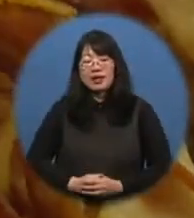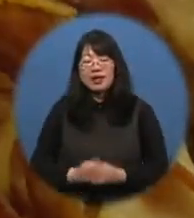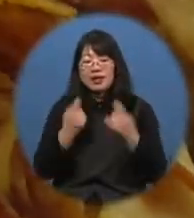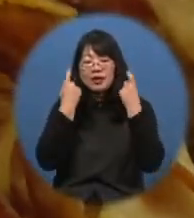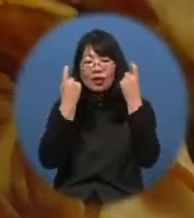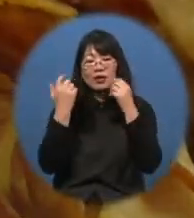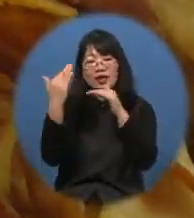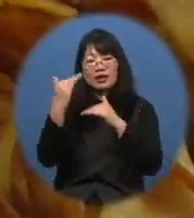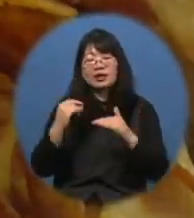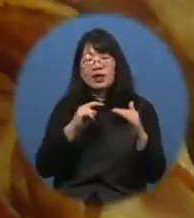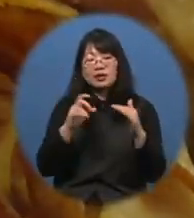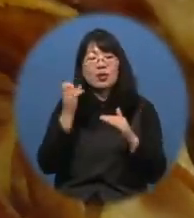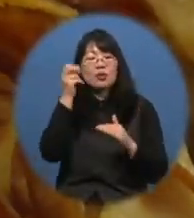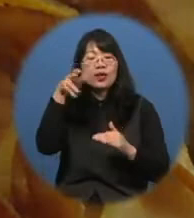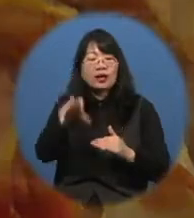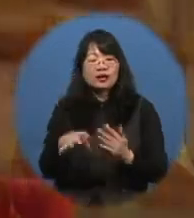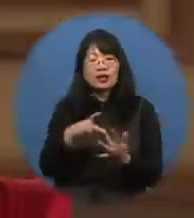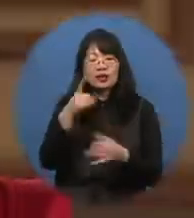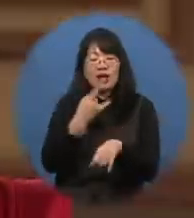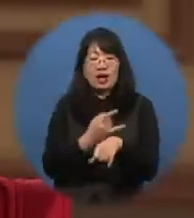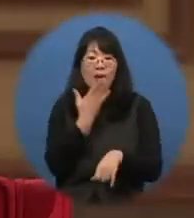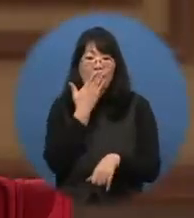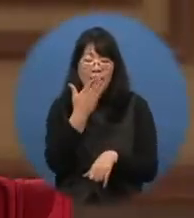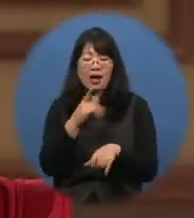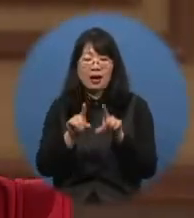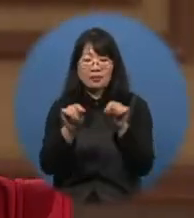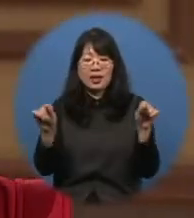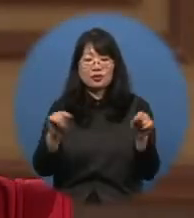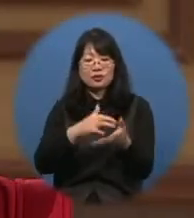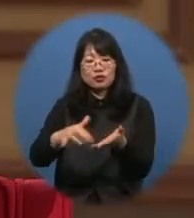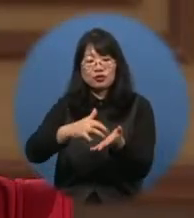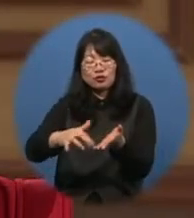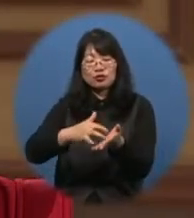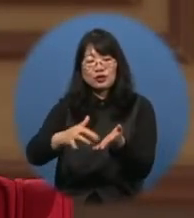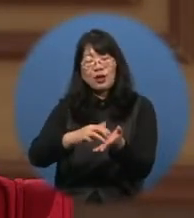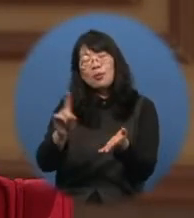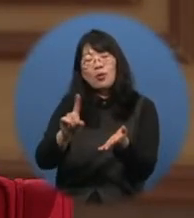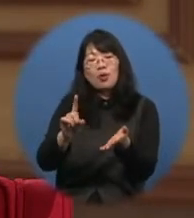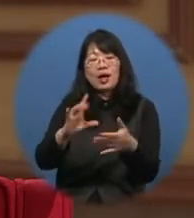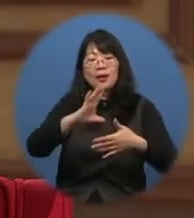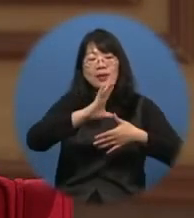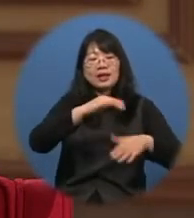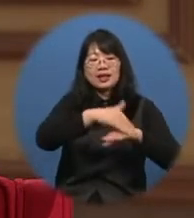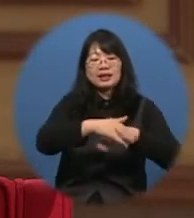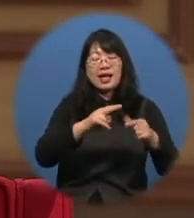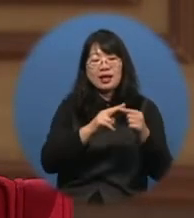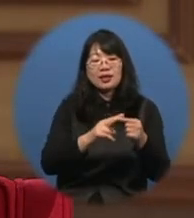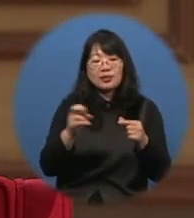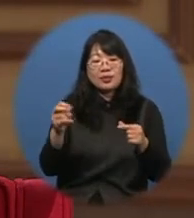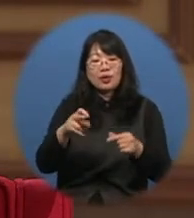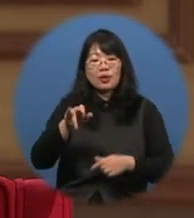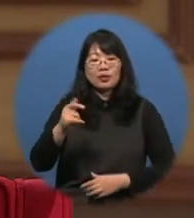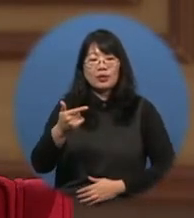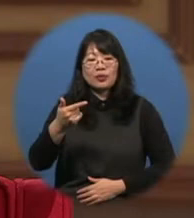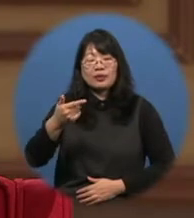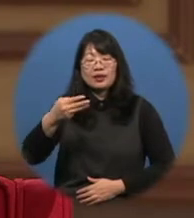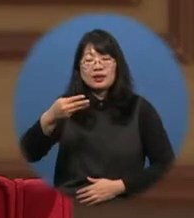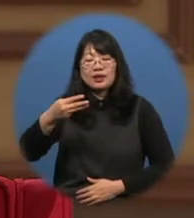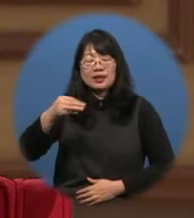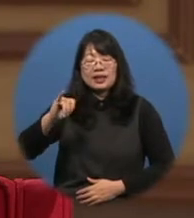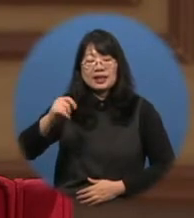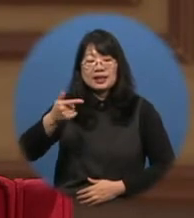여행 과정에서 호텔에서 선택할 수 있는 메뉴가 그 아메리칸 스타일과 컨티넨탈